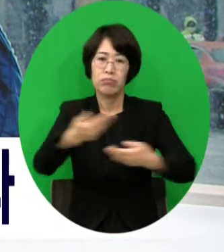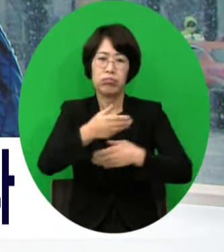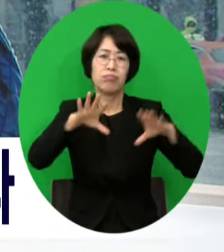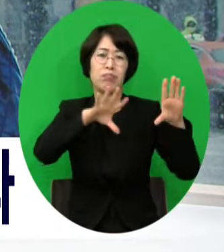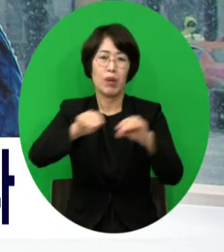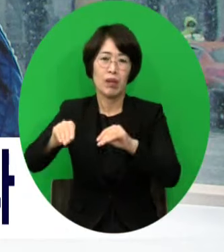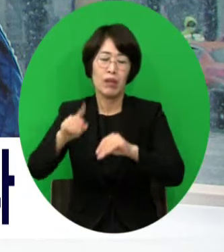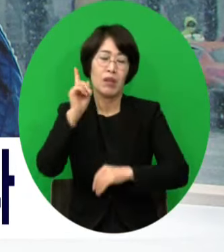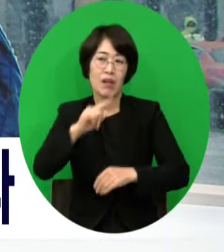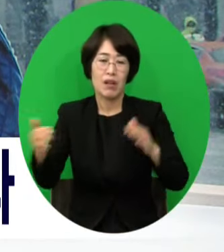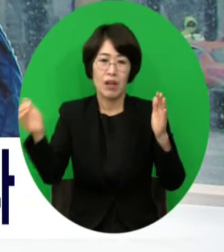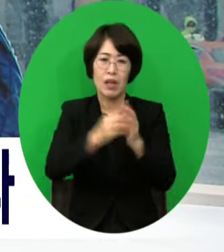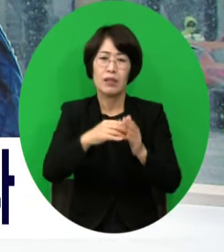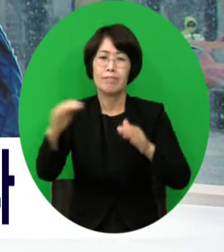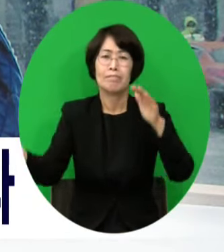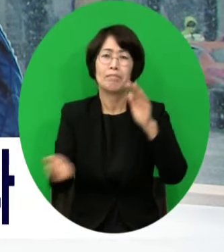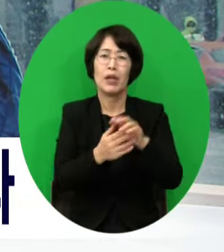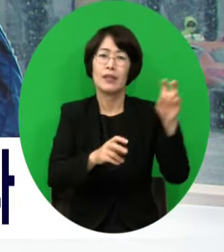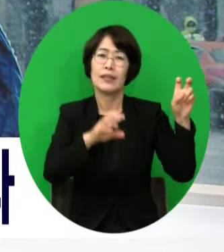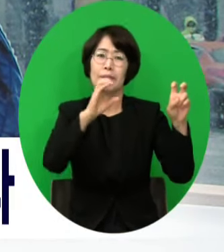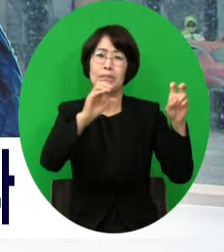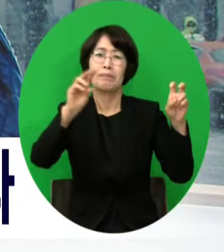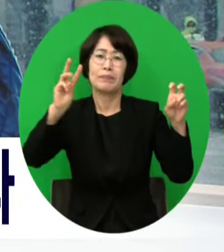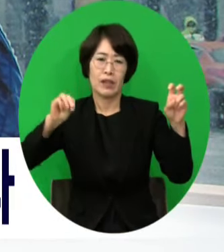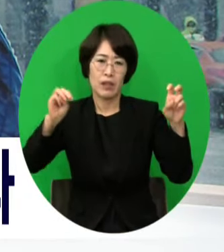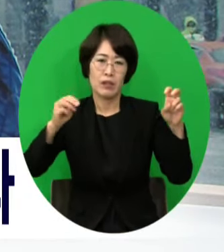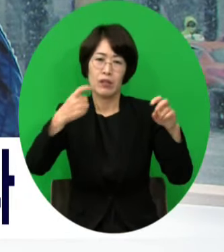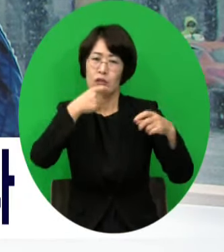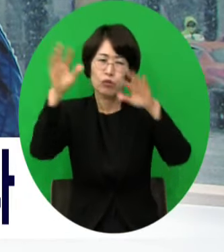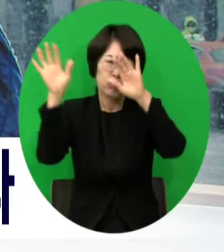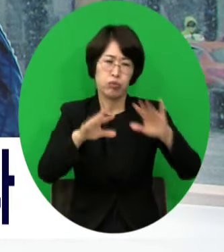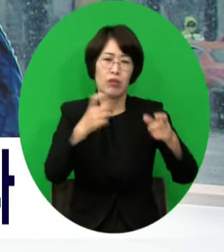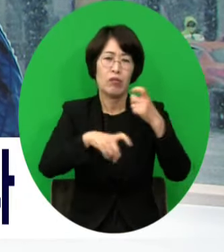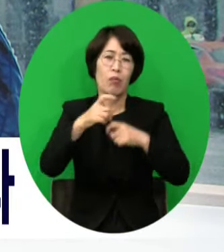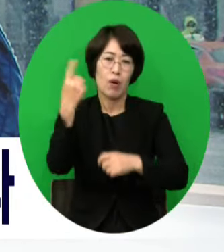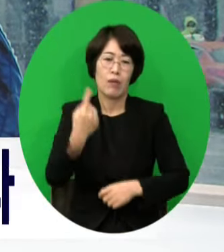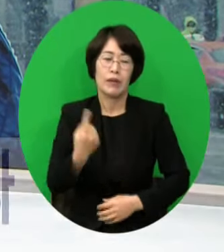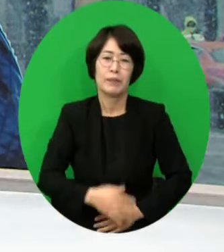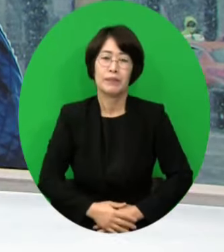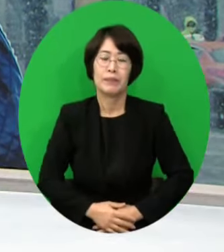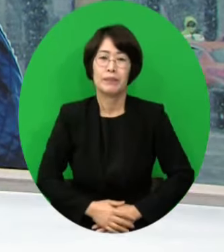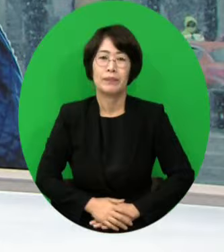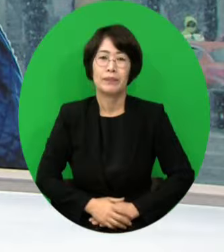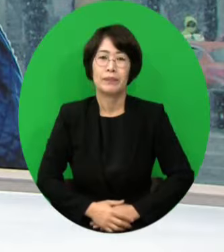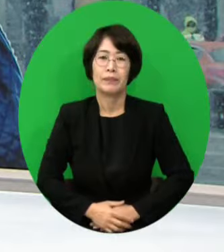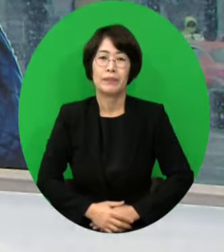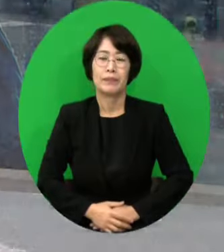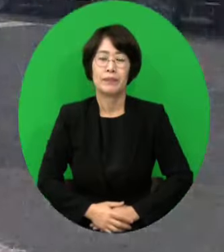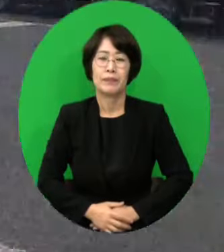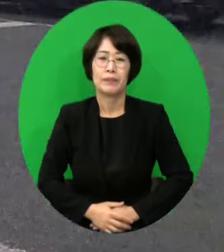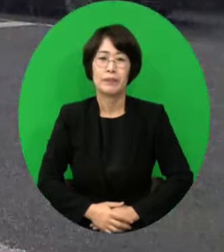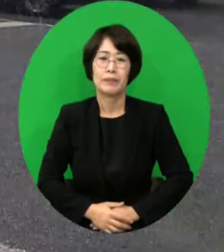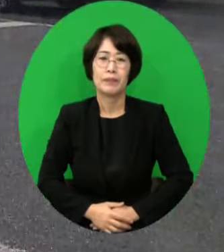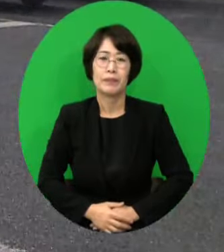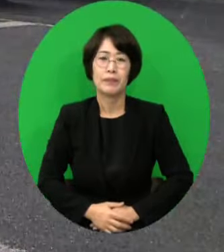지역을 중심으로 최대 20cm의 눈이 더 내릴 것으로 보입니다. 안준호 기자입니다.